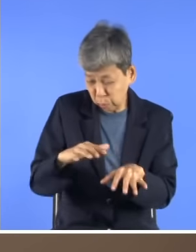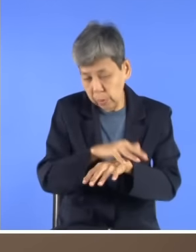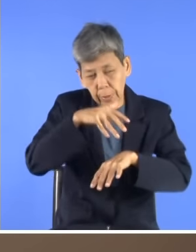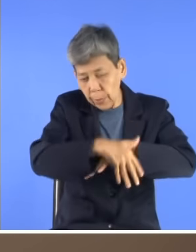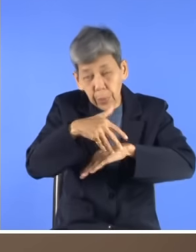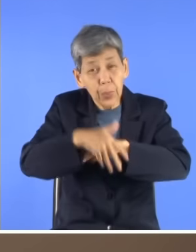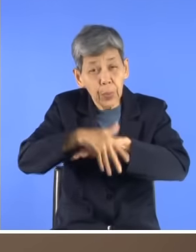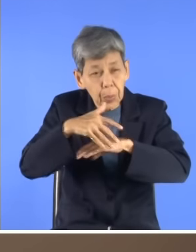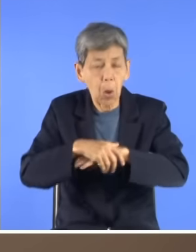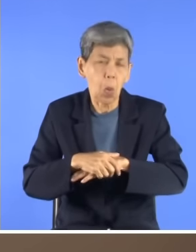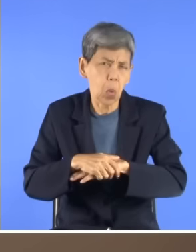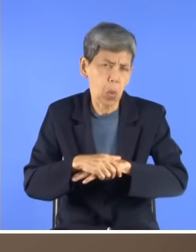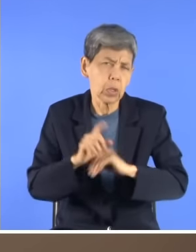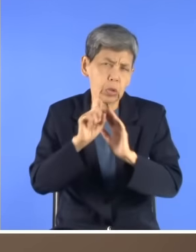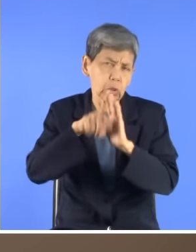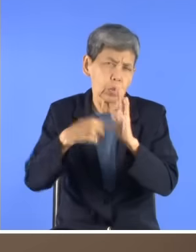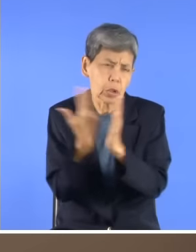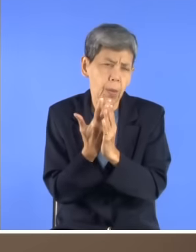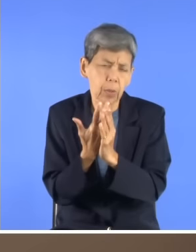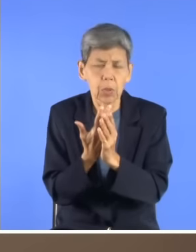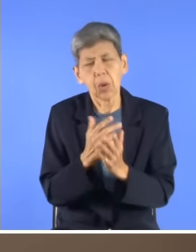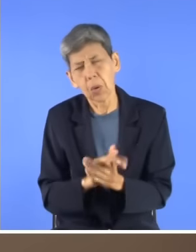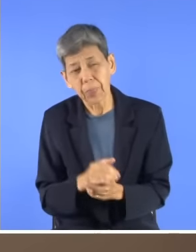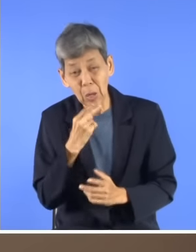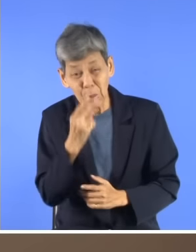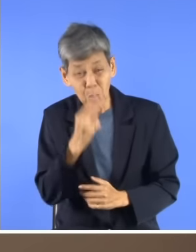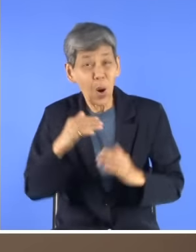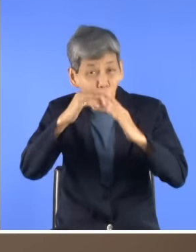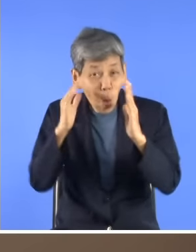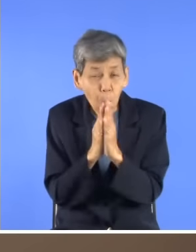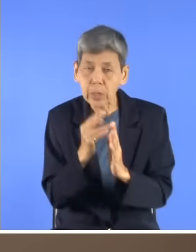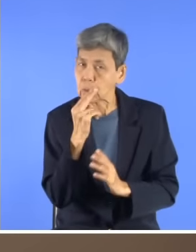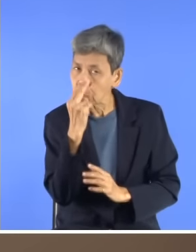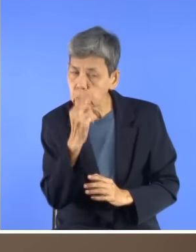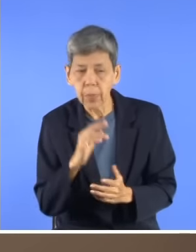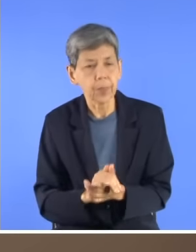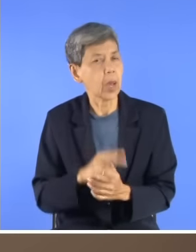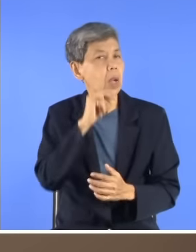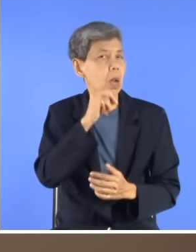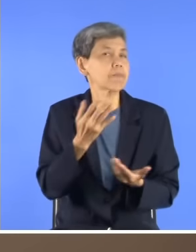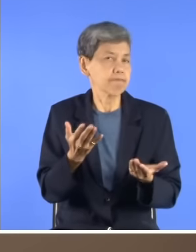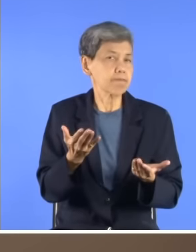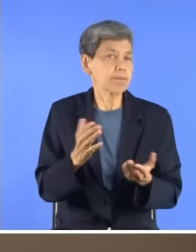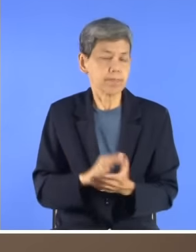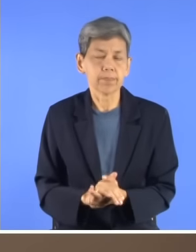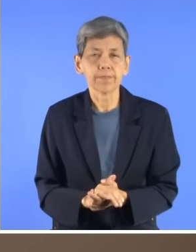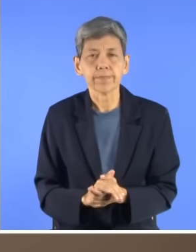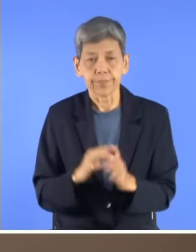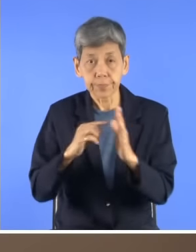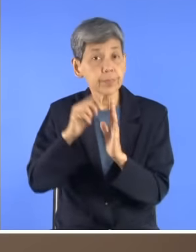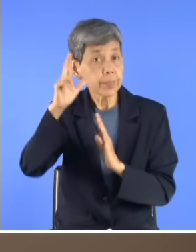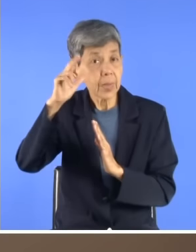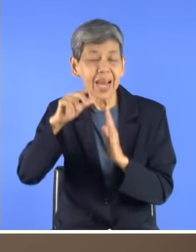แก้วก็ใช้เวลาเกือบ3ชั่วโมงแหละกว่าจะคลี่คลายนี่ขนาดในวัดบนภูเขานะน้ำยังทะลักท่วมแบบนี้ ขยับไปที่ลำปางอำเ